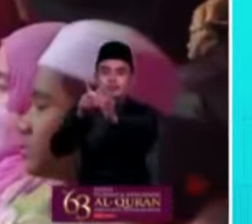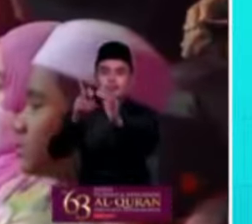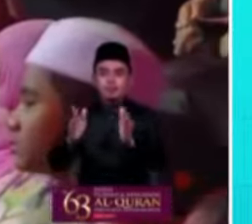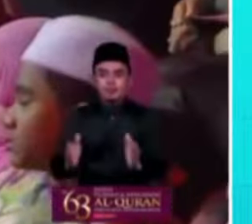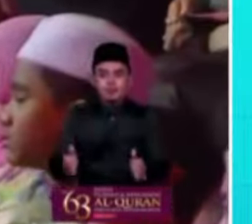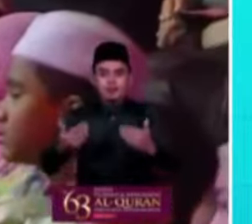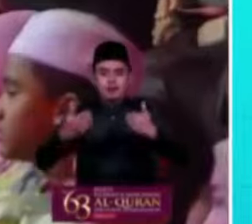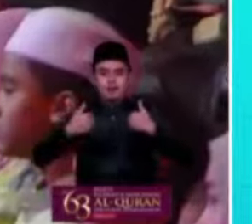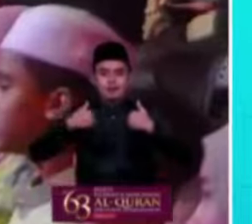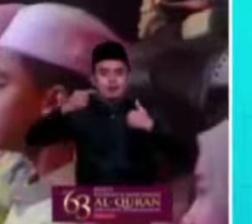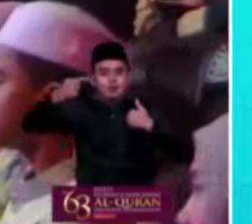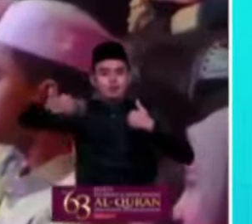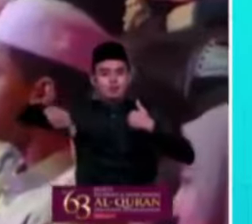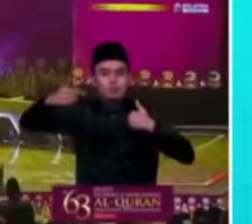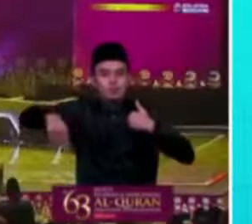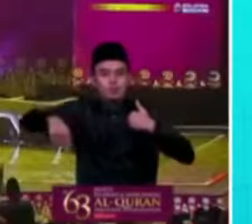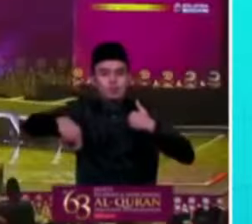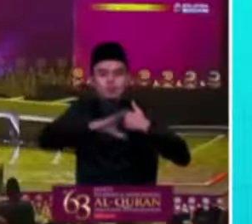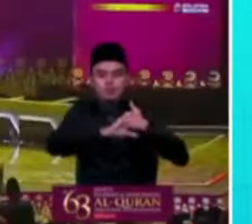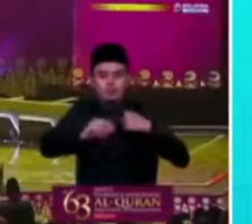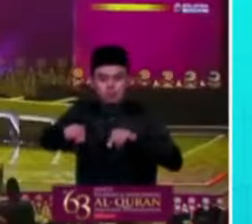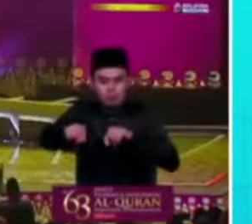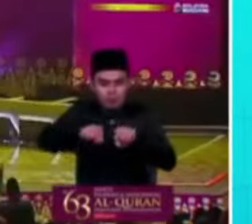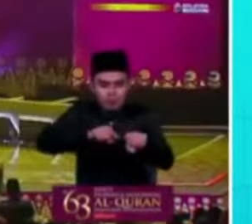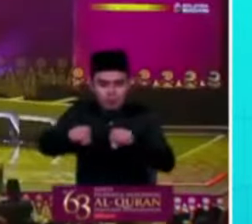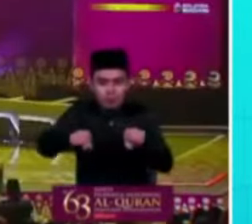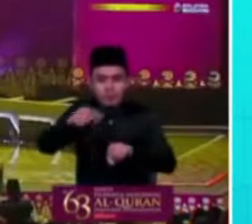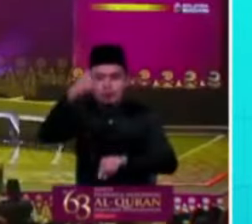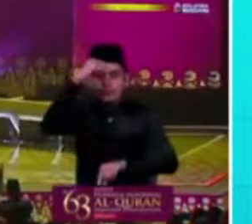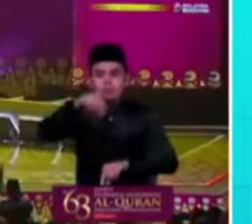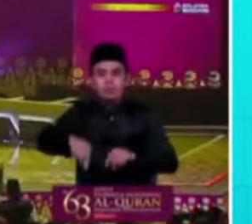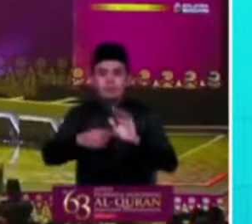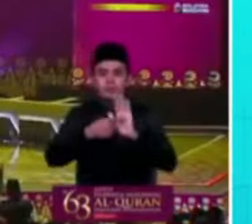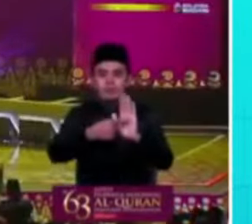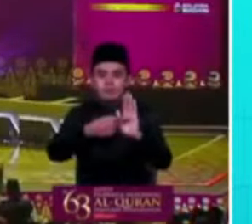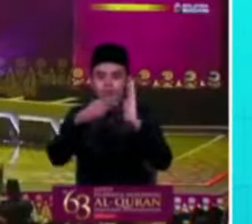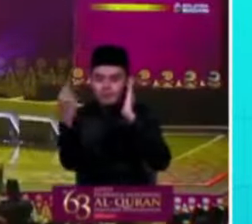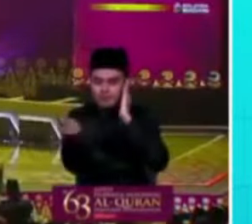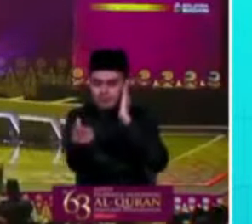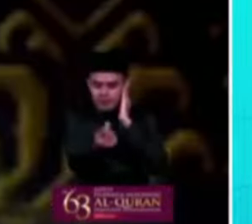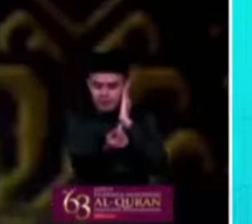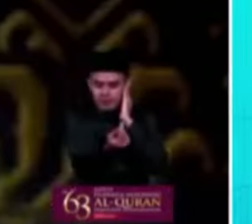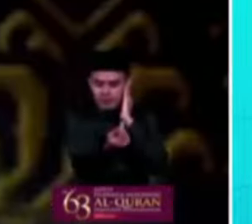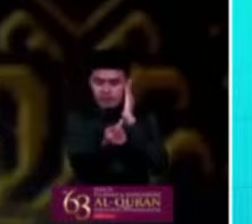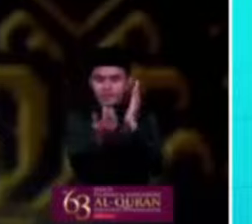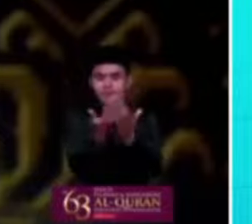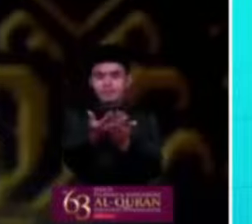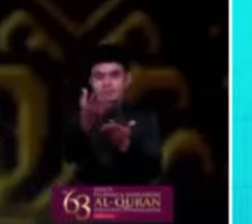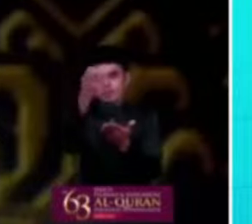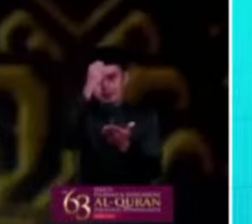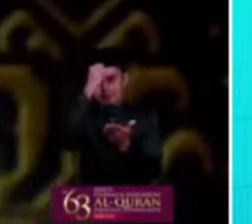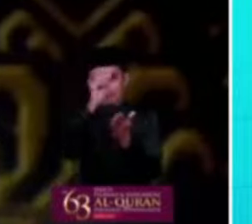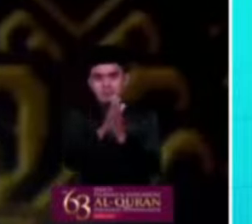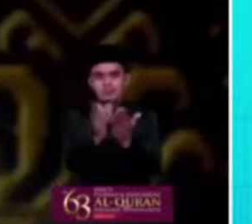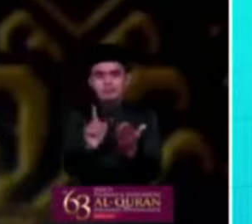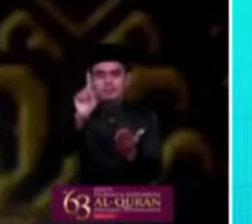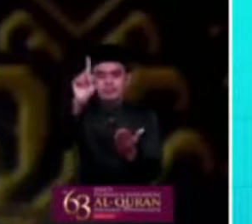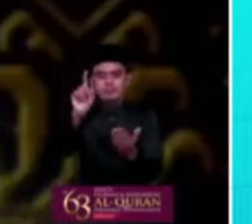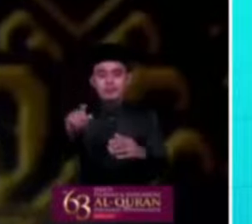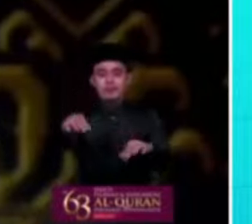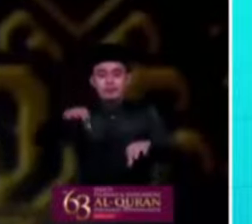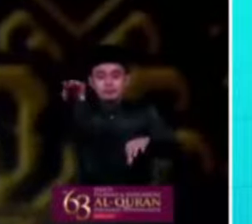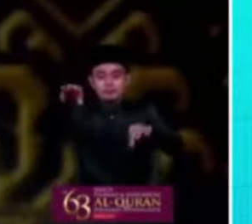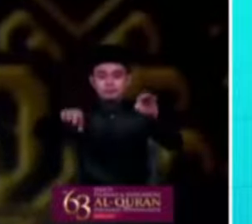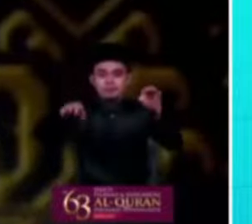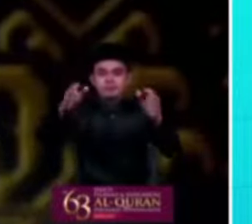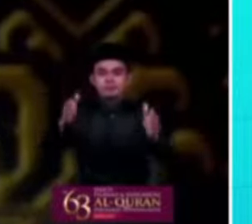hadiah kita. Jadi saya mengambil kesempatan ini untuk mengajak semualah untuk sama-sama menyaksikan MTHQA bermula esok sehingga 12 Oktober nanti.